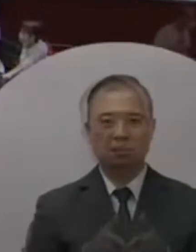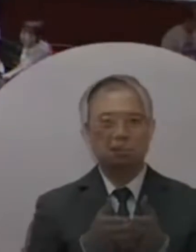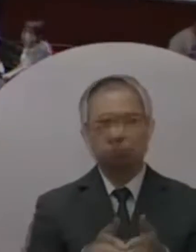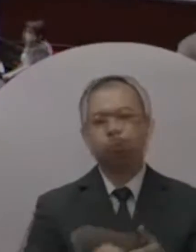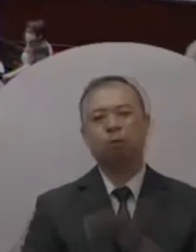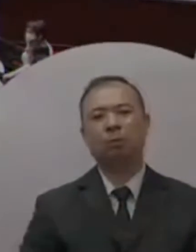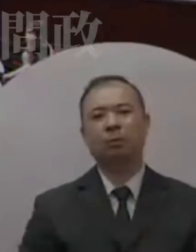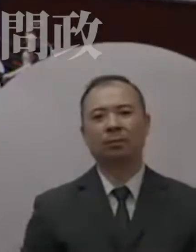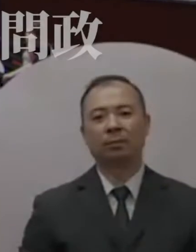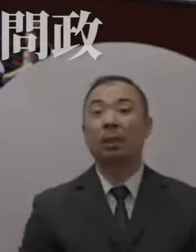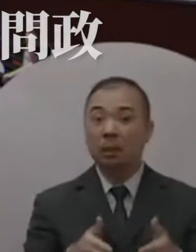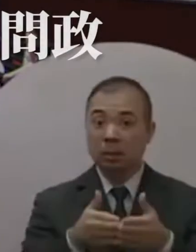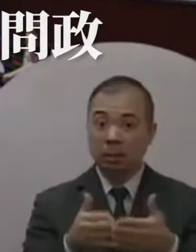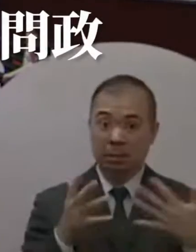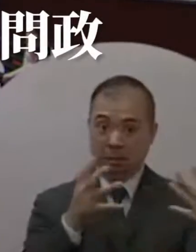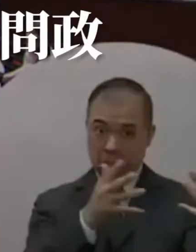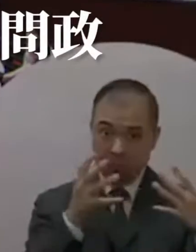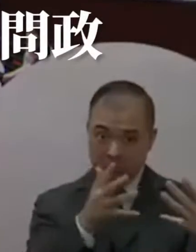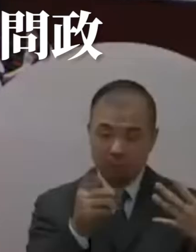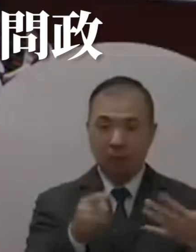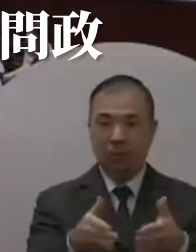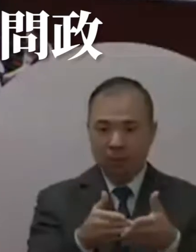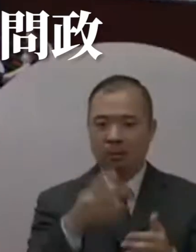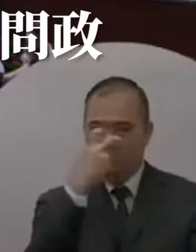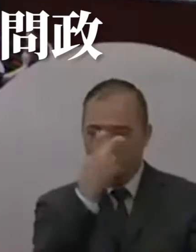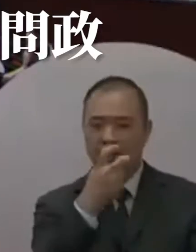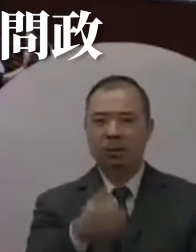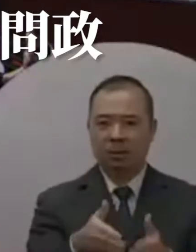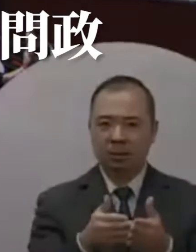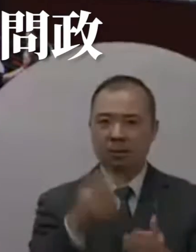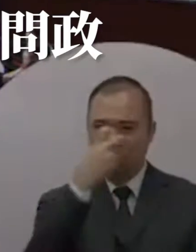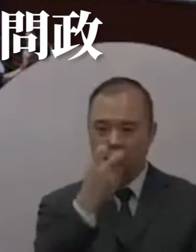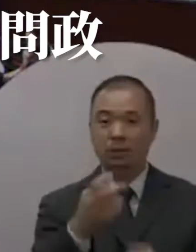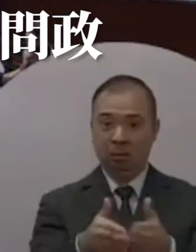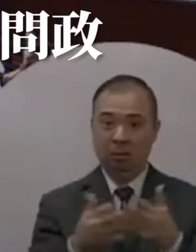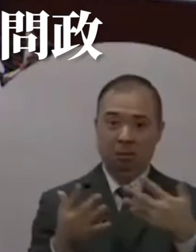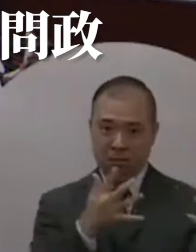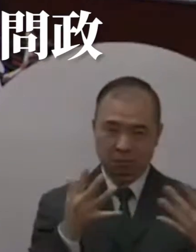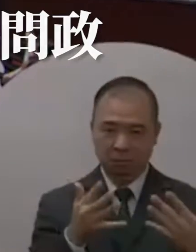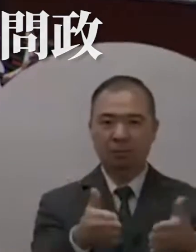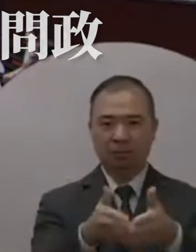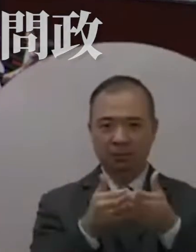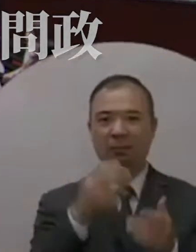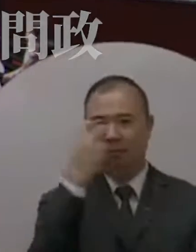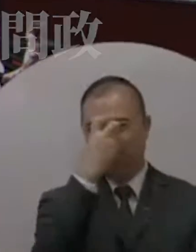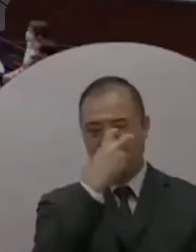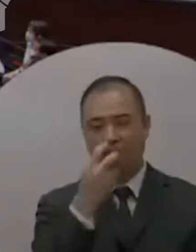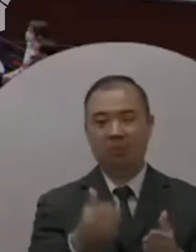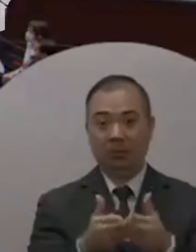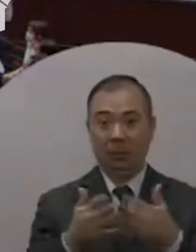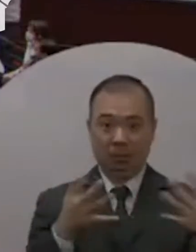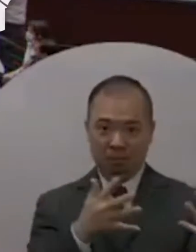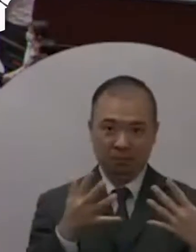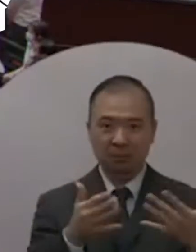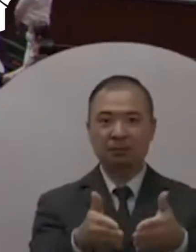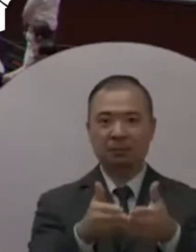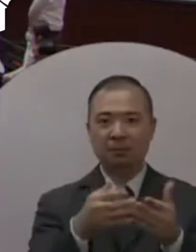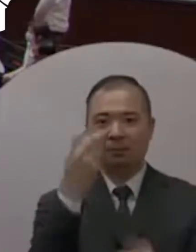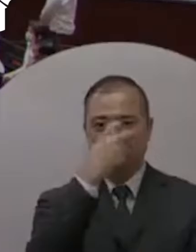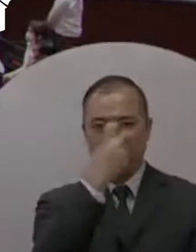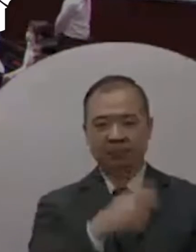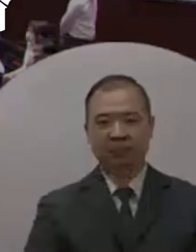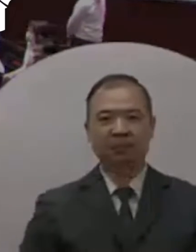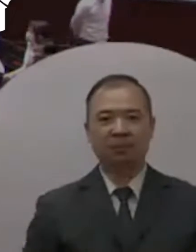督，要质询，要监督，要质询，要监督，要质询，要监督，要质